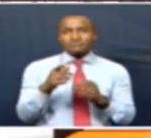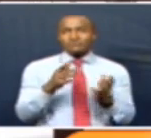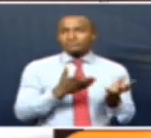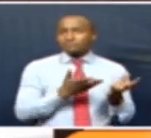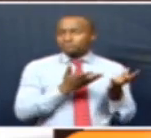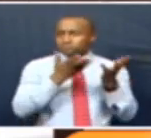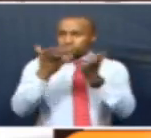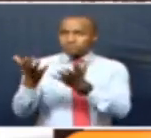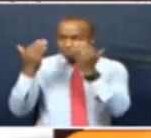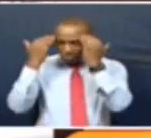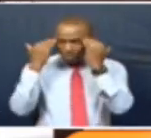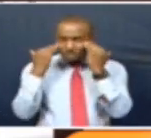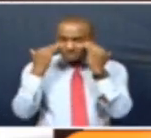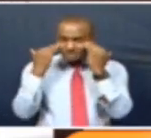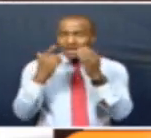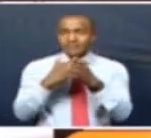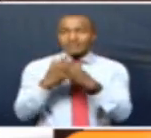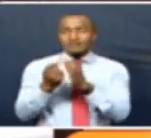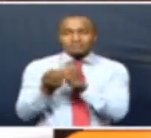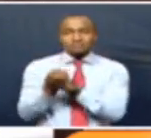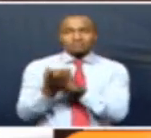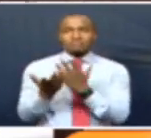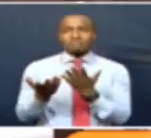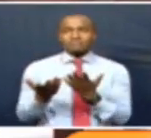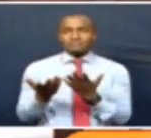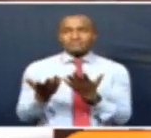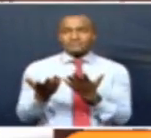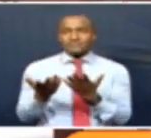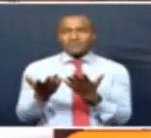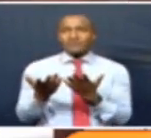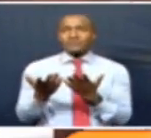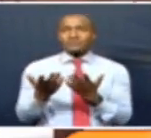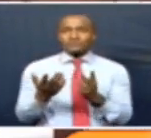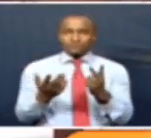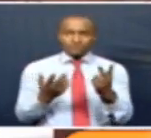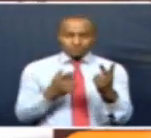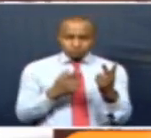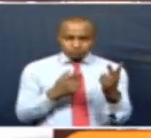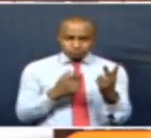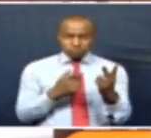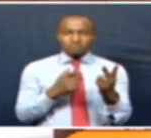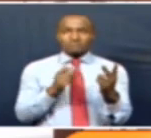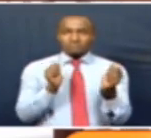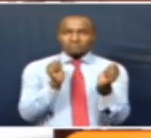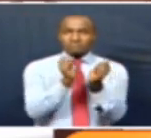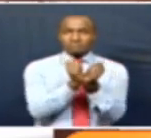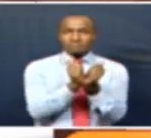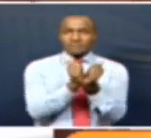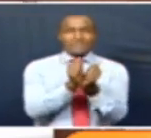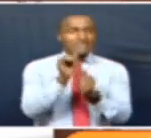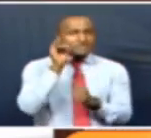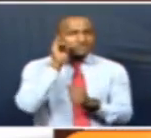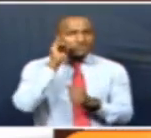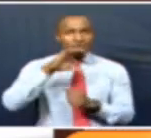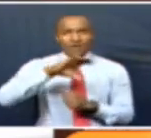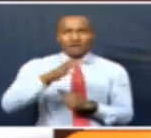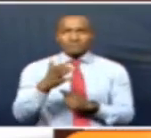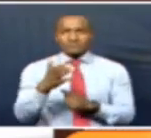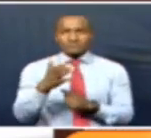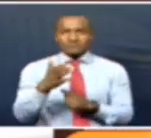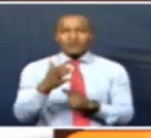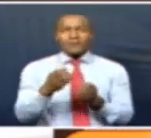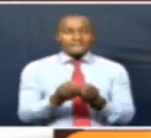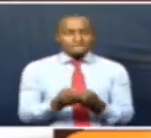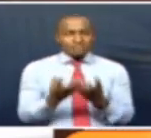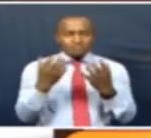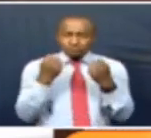ili kujibu mashtaka ya ugaidi. Wawili washukiwa hao inasemekana walikamatwa Merti County ya Isiolo wakisafirisha silaha hatari